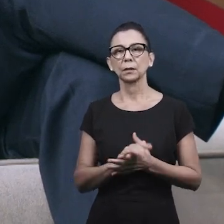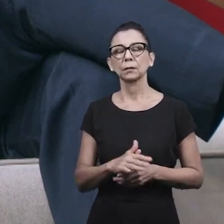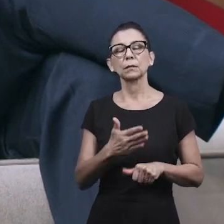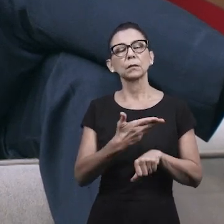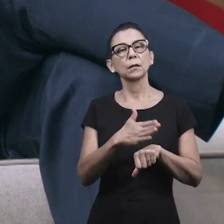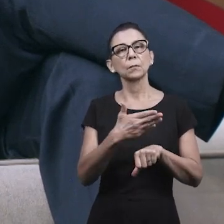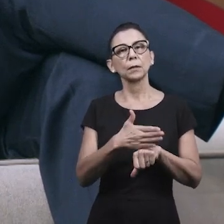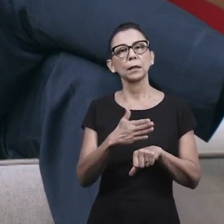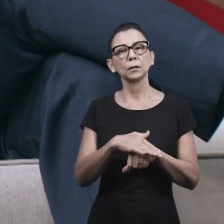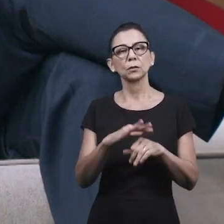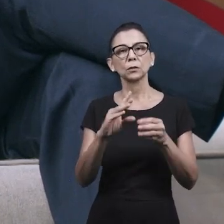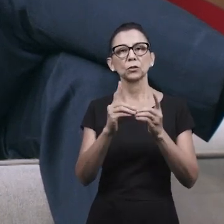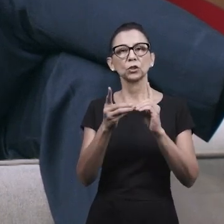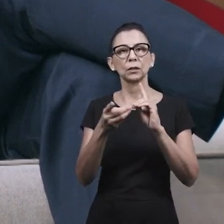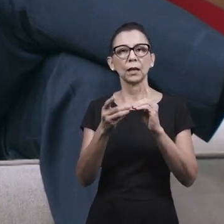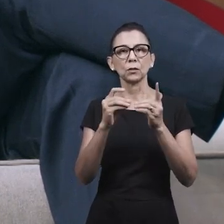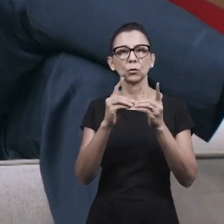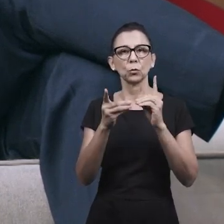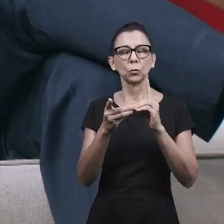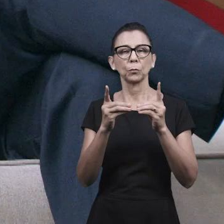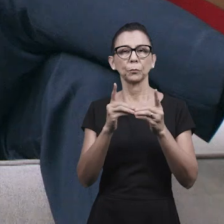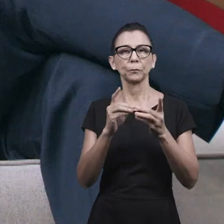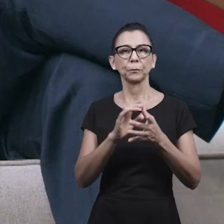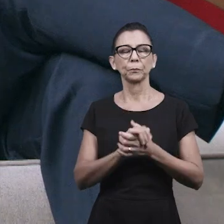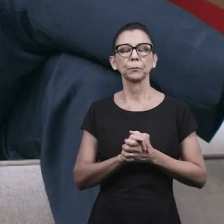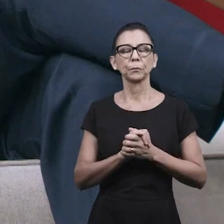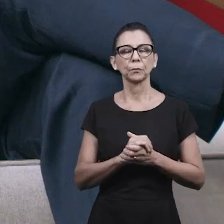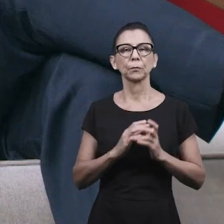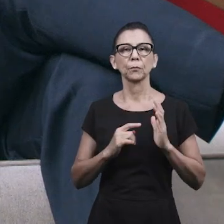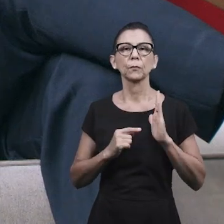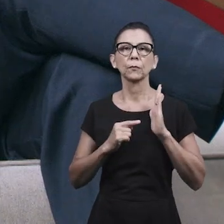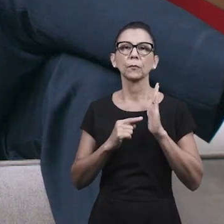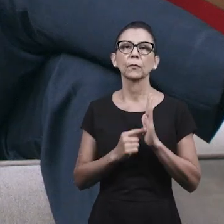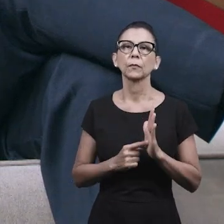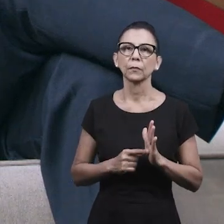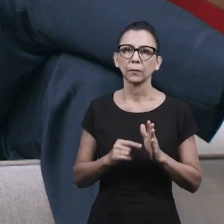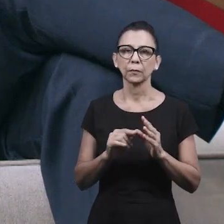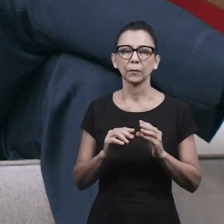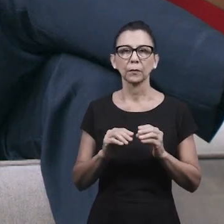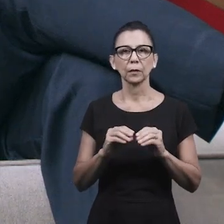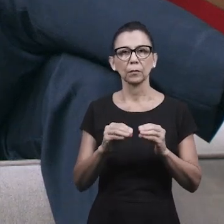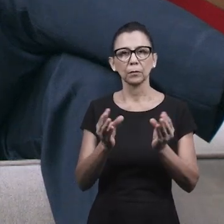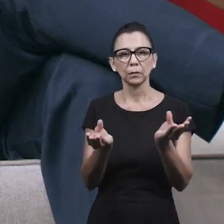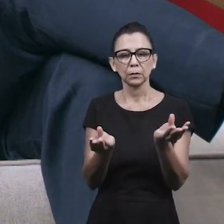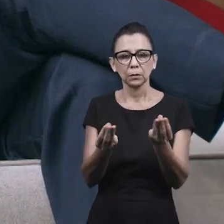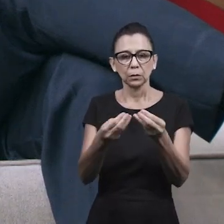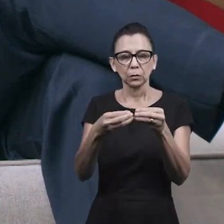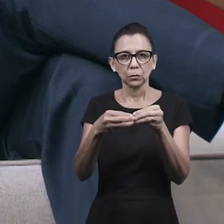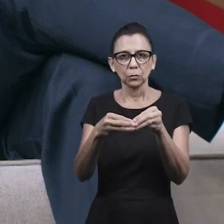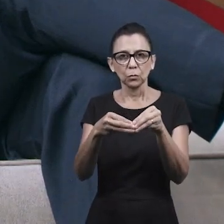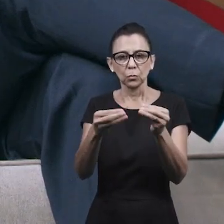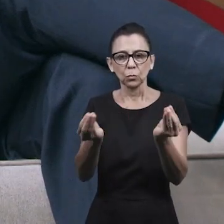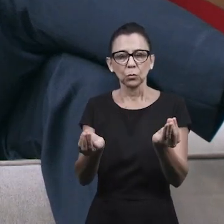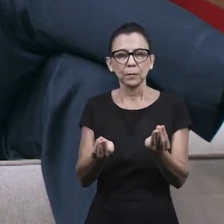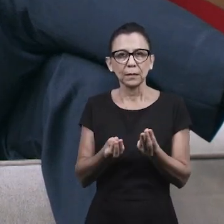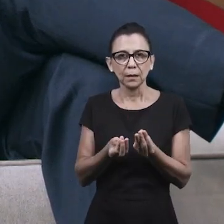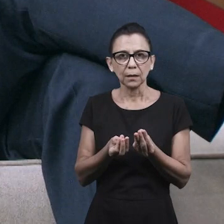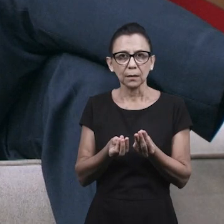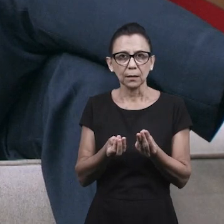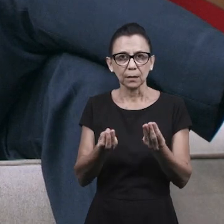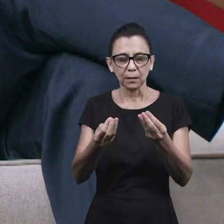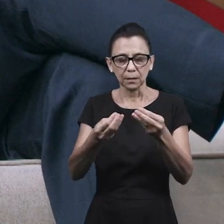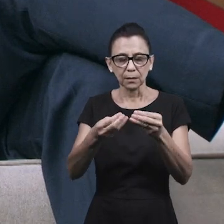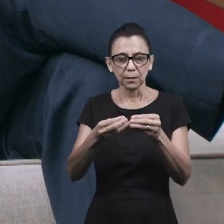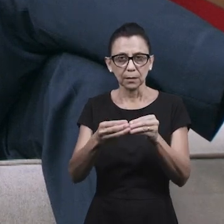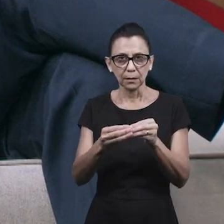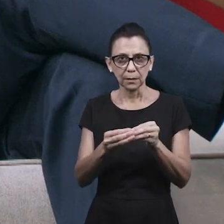pratique et didactique en montrant que de la même manière comme se passe avec les substances qui agissent comme